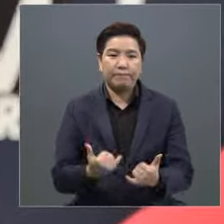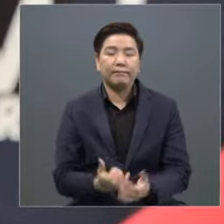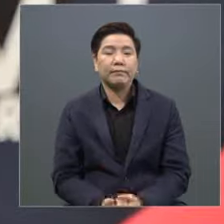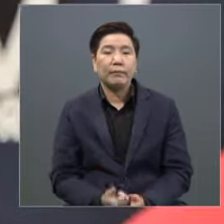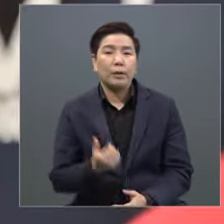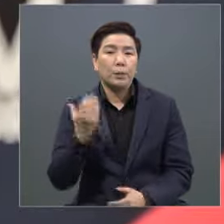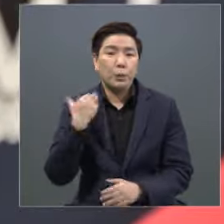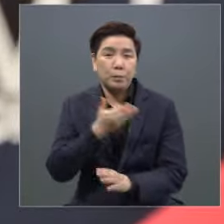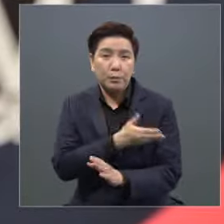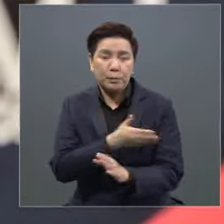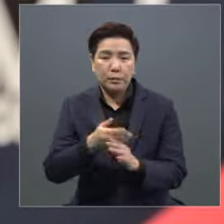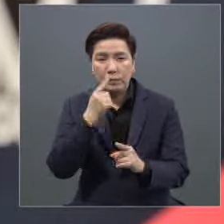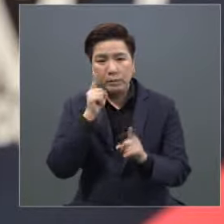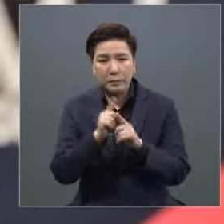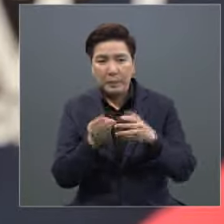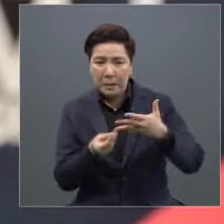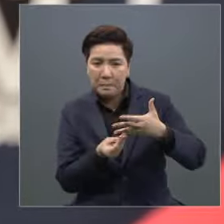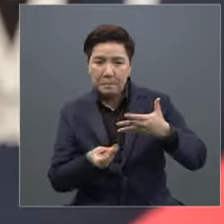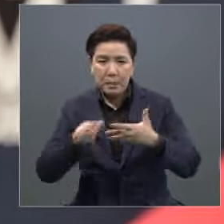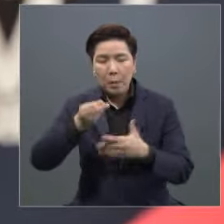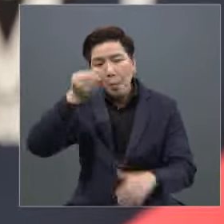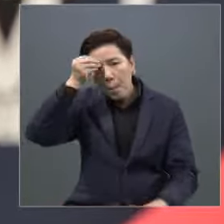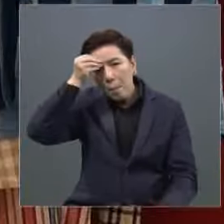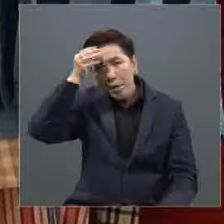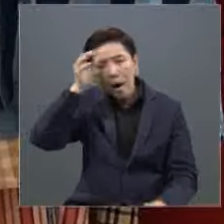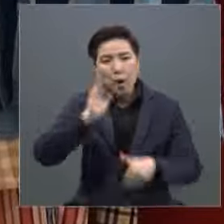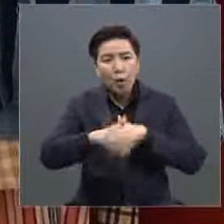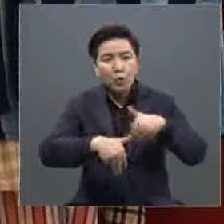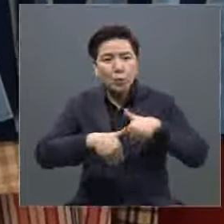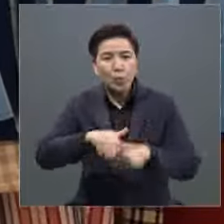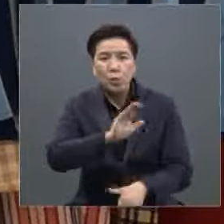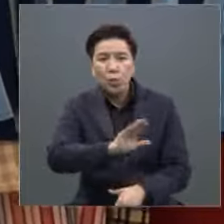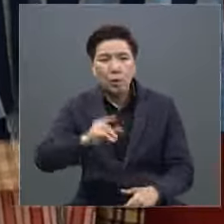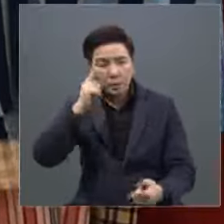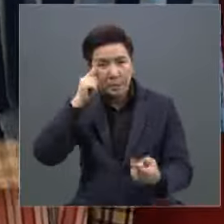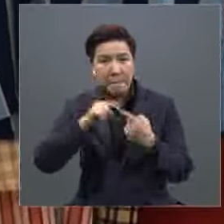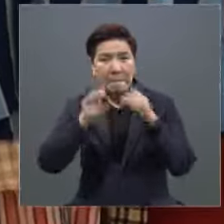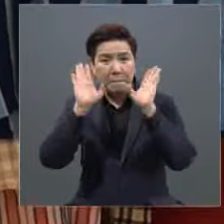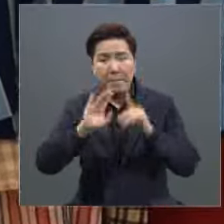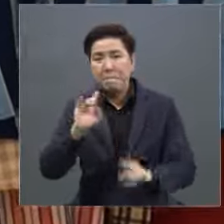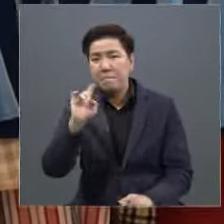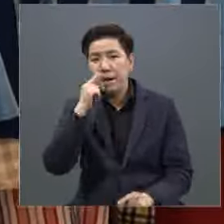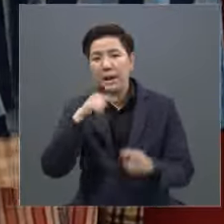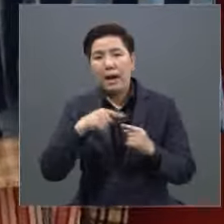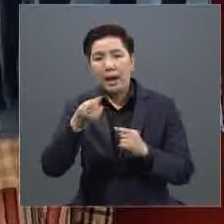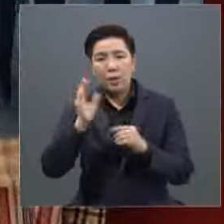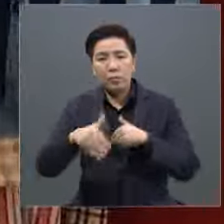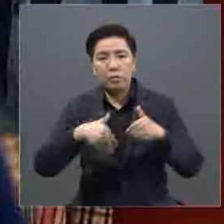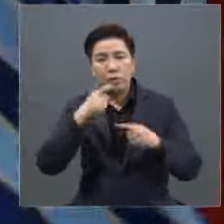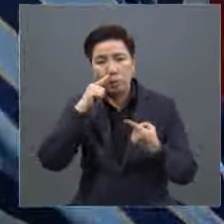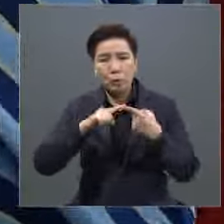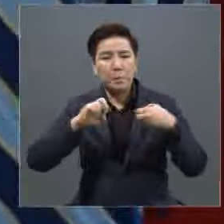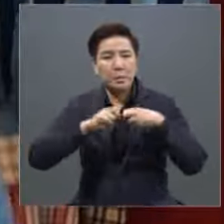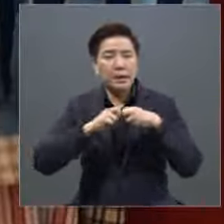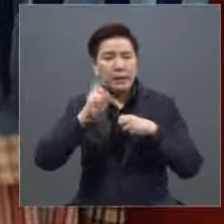ที่ผ่านมาแม้จะมีการยกระดับภูมิปัญญาท้องถิ่นสู่อัตลักษณ์ไทยที่ทันสมัยและยังทรงคุณค่าแต่ยังมีปัญหาเรื่อง